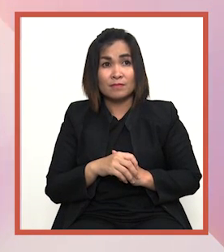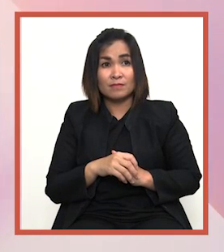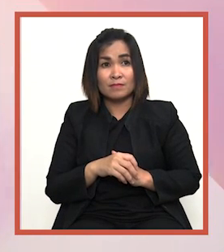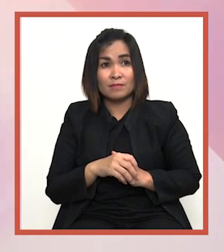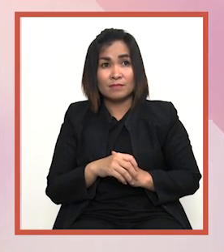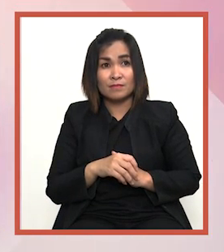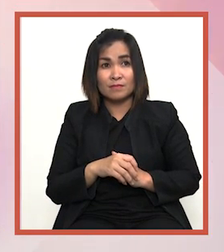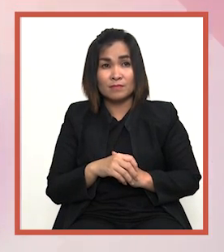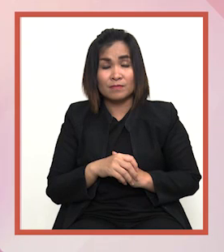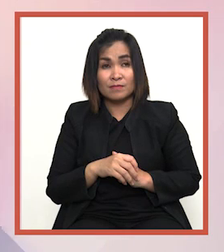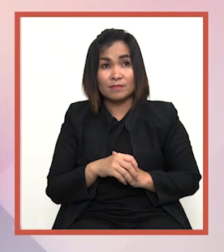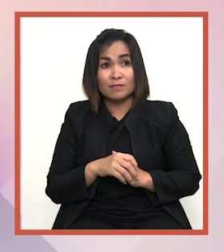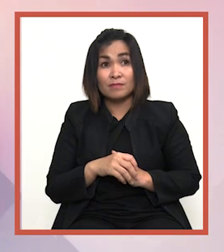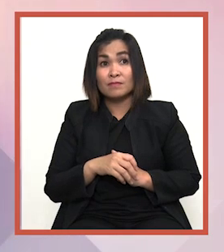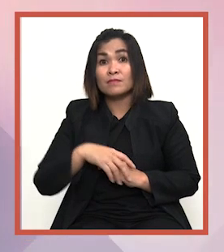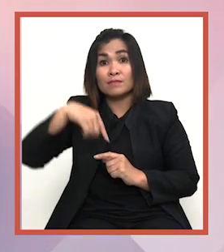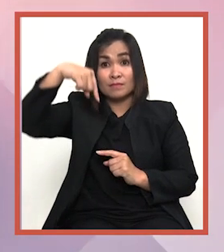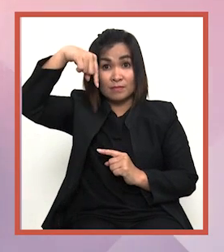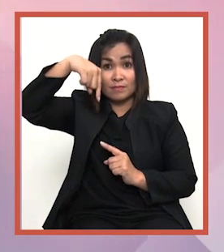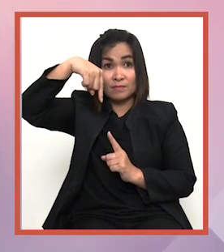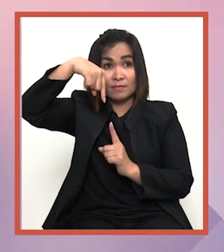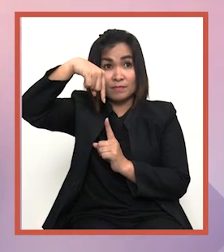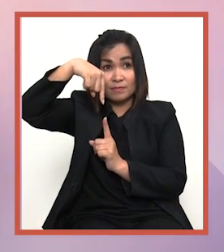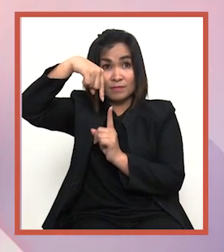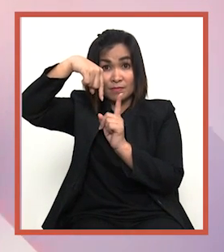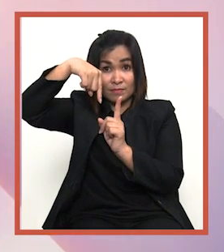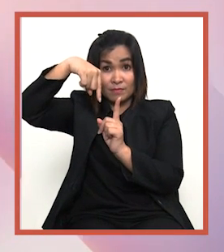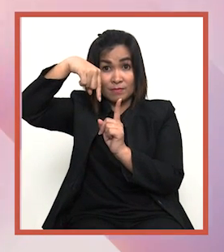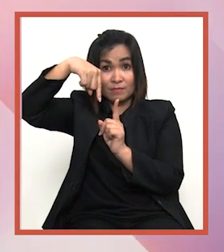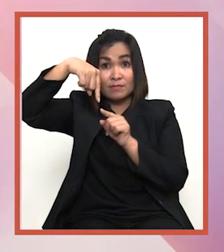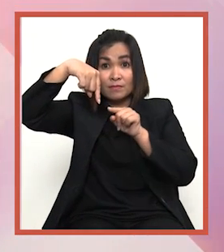นะฮะรูปถัดมานะครับนะส่วนถัดมาสัญลักษณ์ถัดม